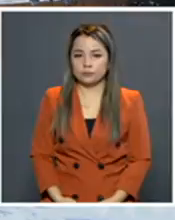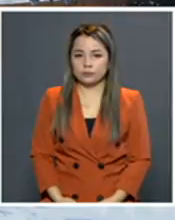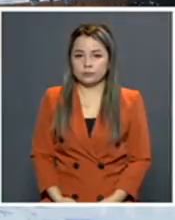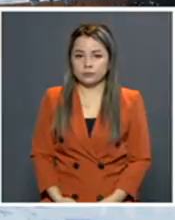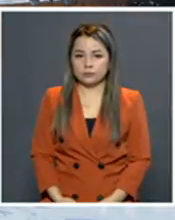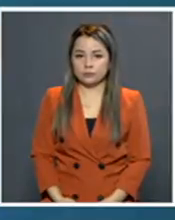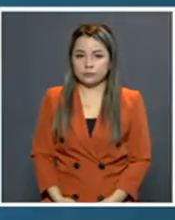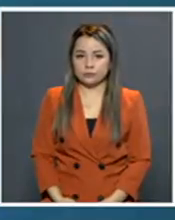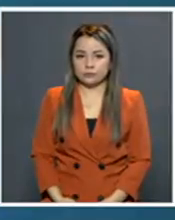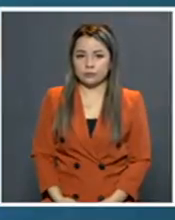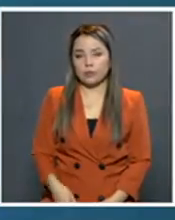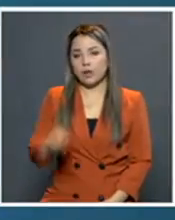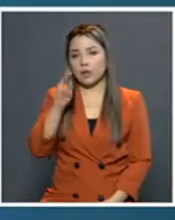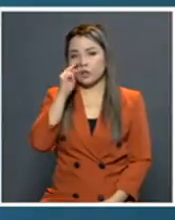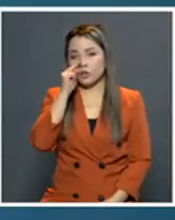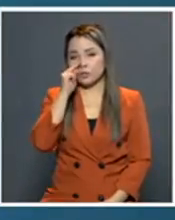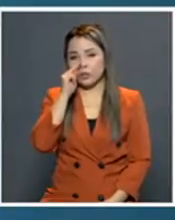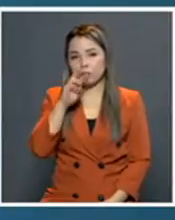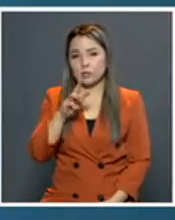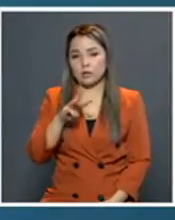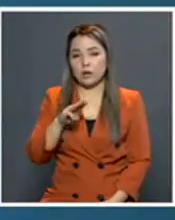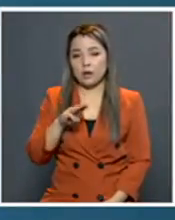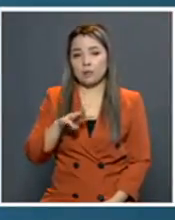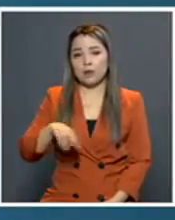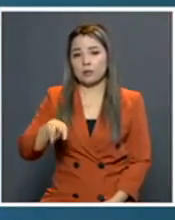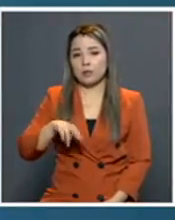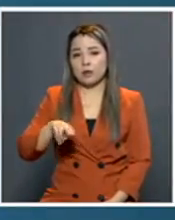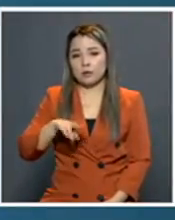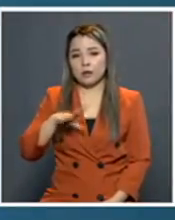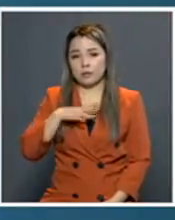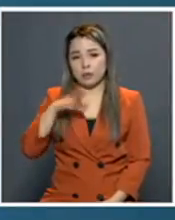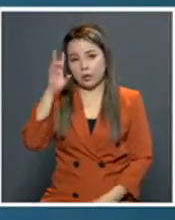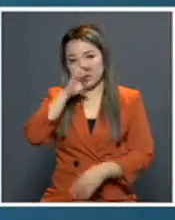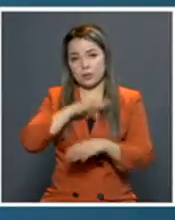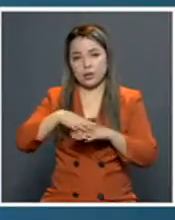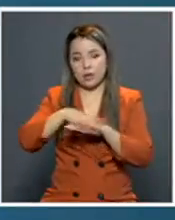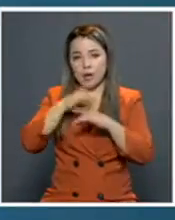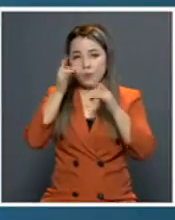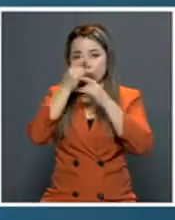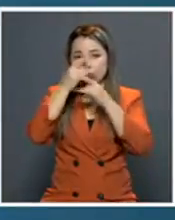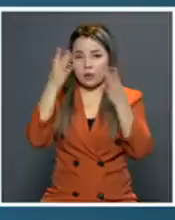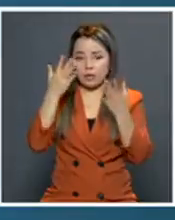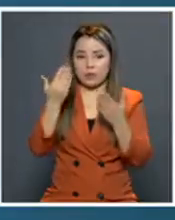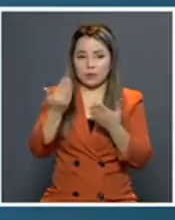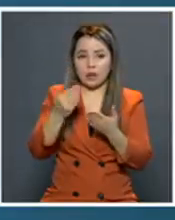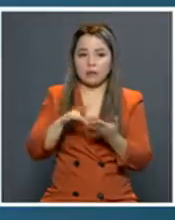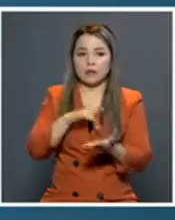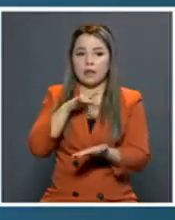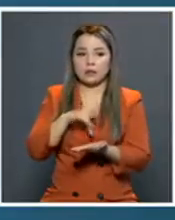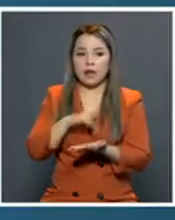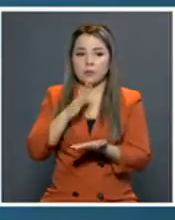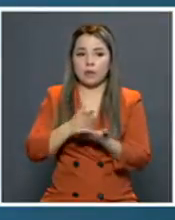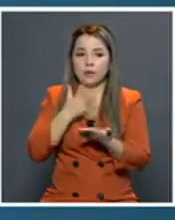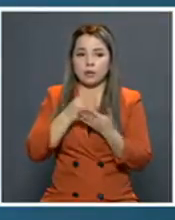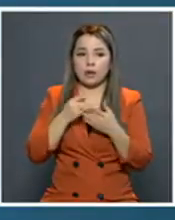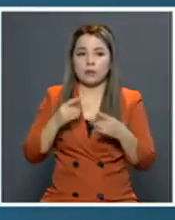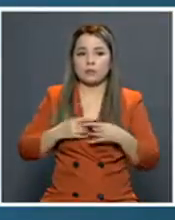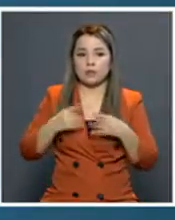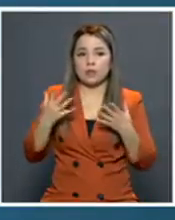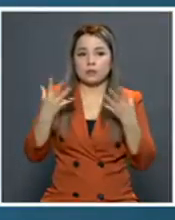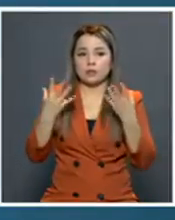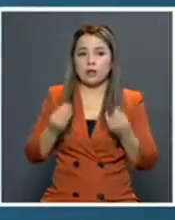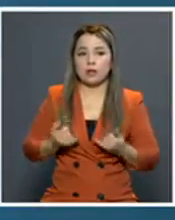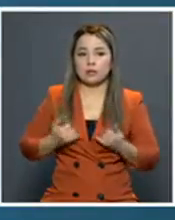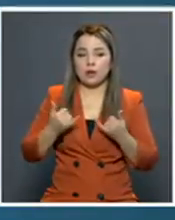Семей. Шымкент ТМД елдерінің мәдени астанасы мәртебесіне ие болуына орай әз Наурыз мерекесін ерекше